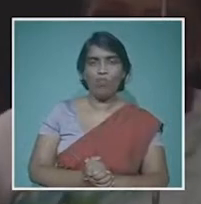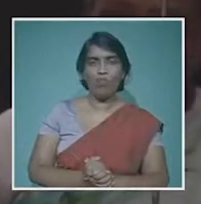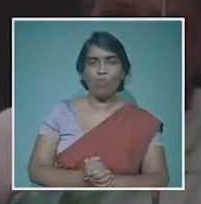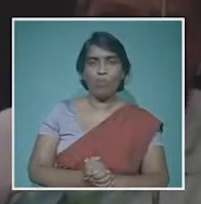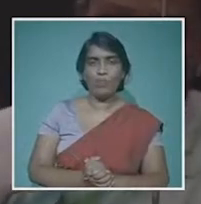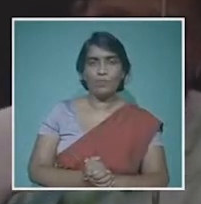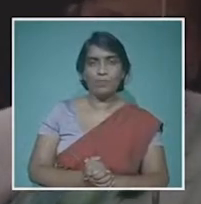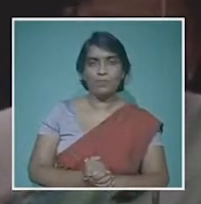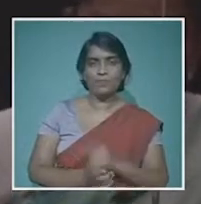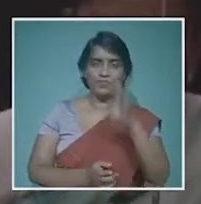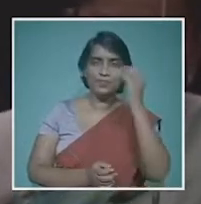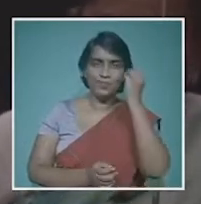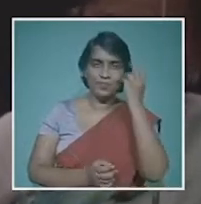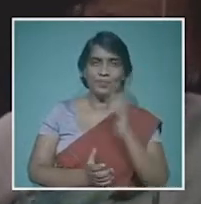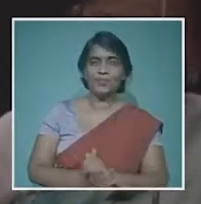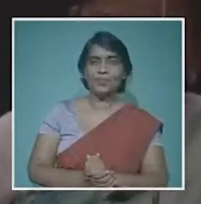ඔබතුමාට මතක නැති